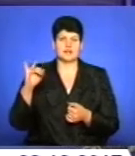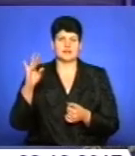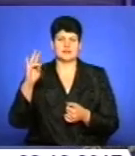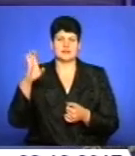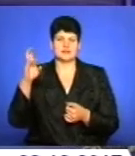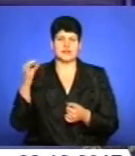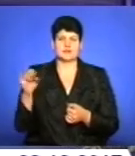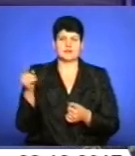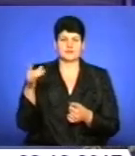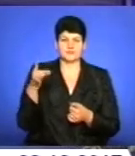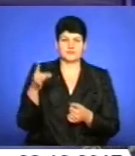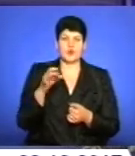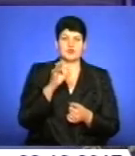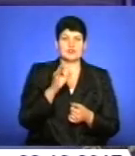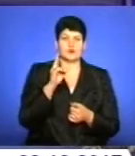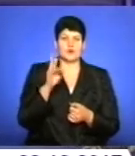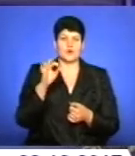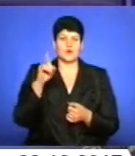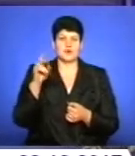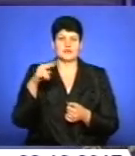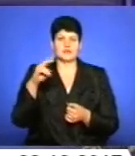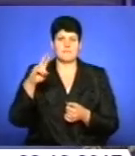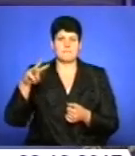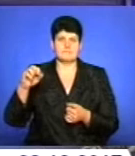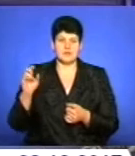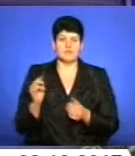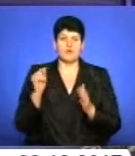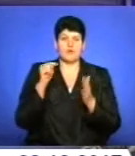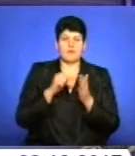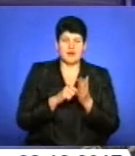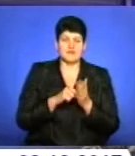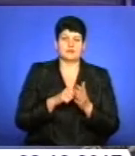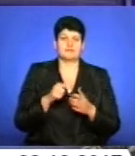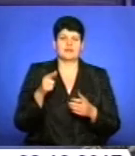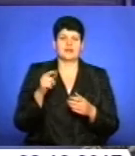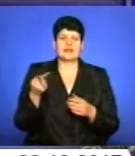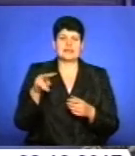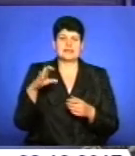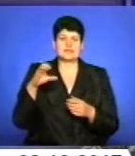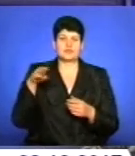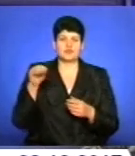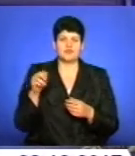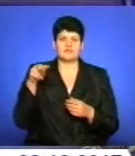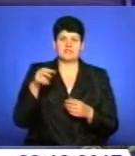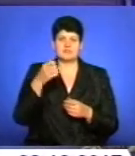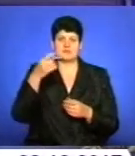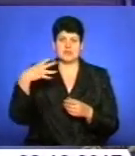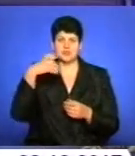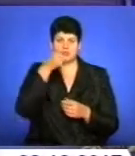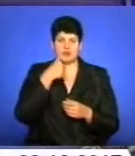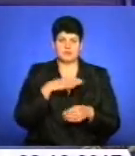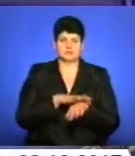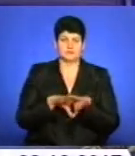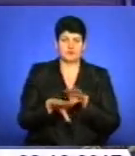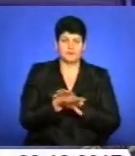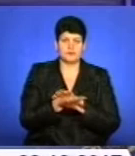району. Нагадаю, Олексій Кодьман і Василь Гулька потрапили в полон у листопаді 2015-го. Під час виконання бойового завдання,